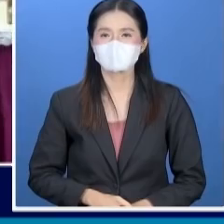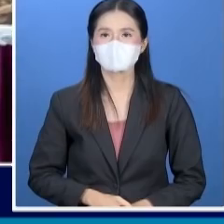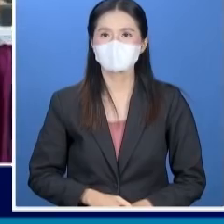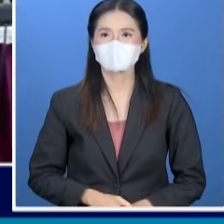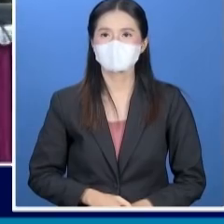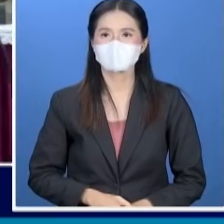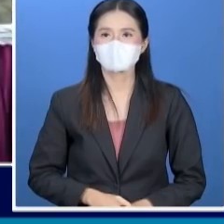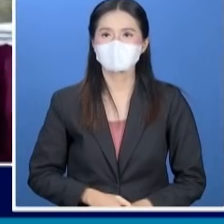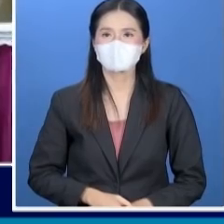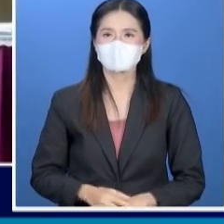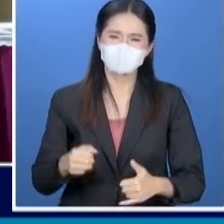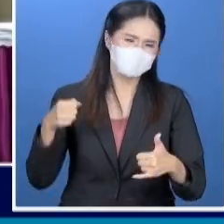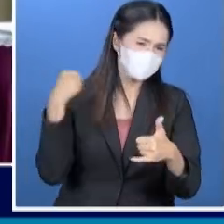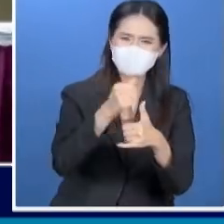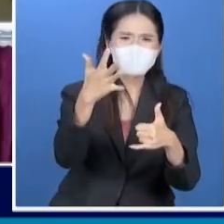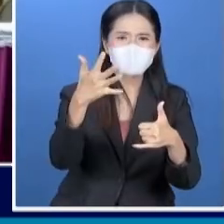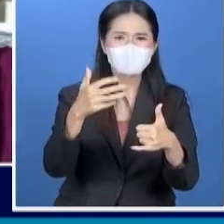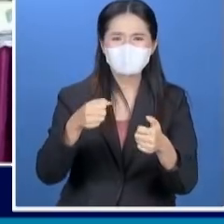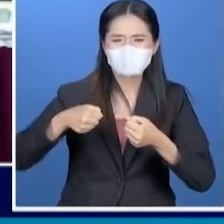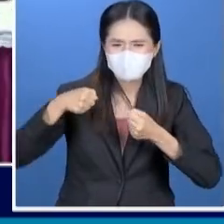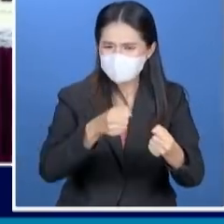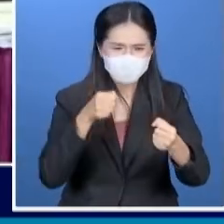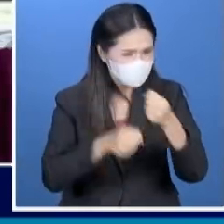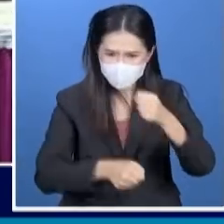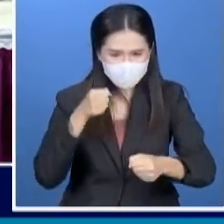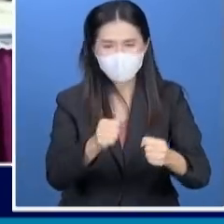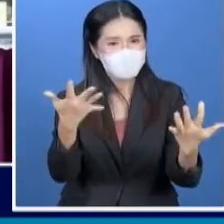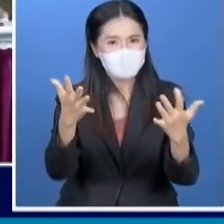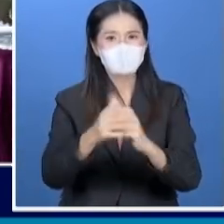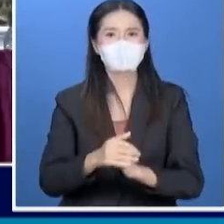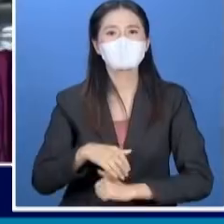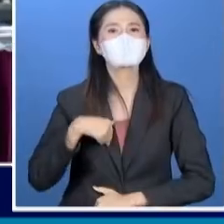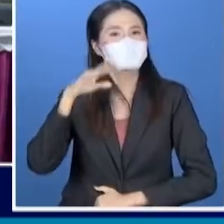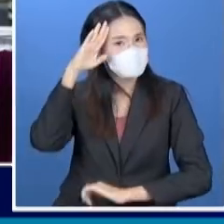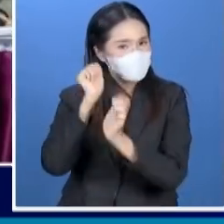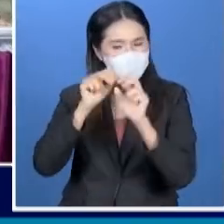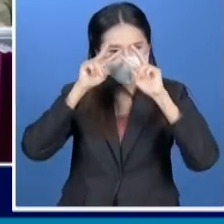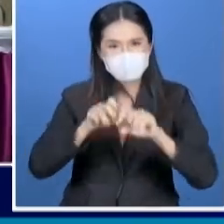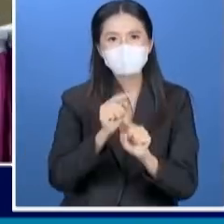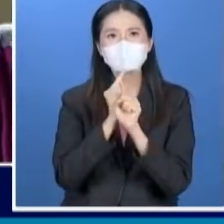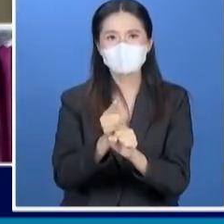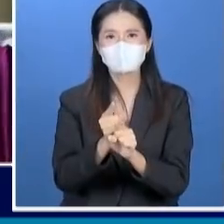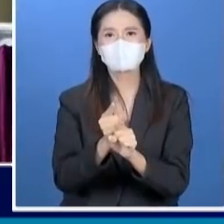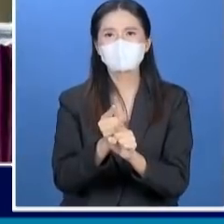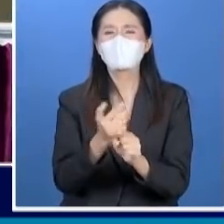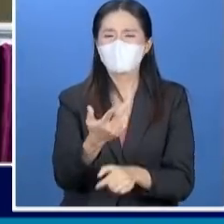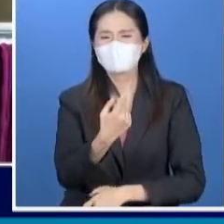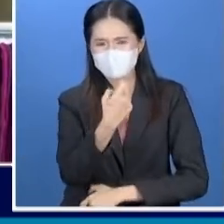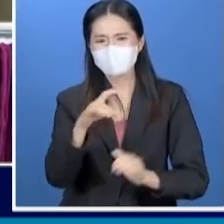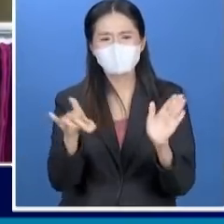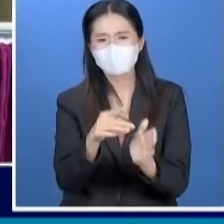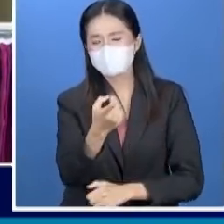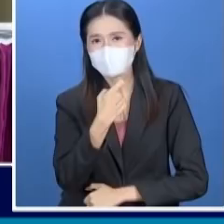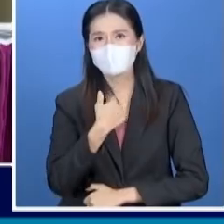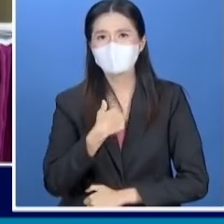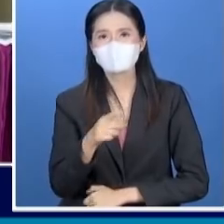มันไม่มีการต่อสู้บนเรืออยู่แล้วนะฮะก็ทางพนักงานสอบสวนก็สอบสวนผ่านสอบถามขอคำถามสุดท้ายครับ เดี๋ยว